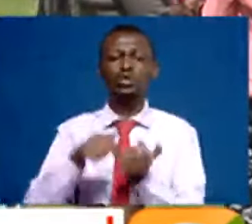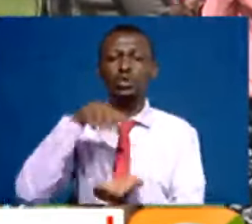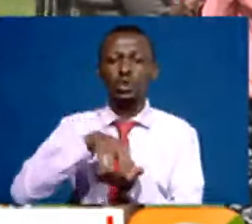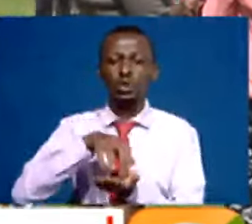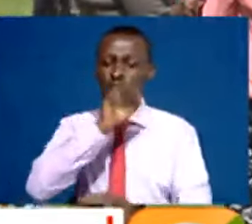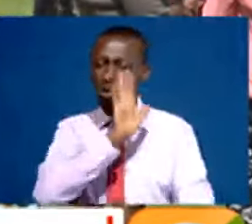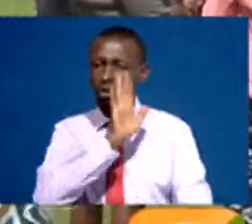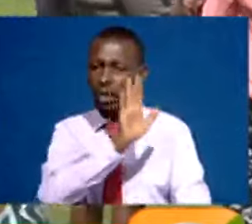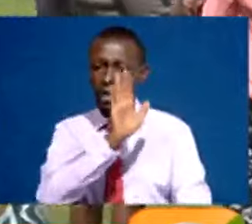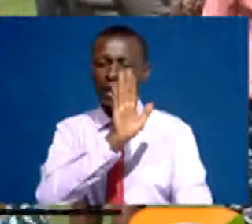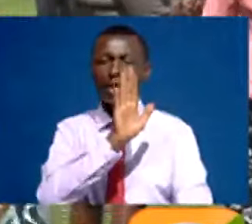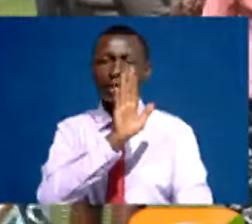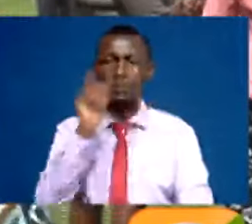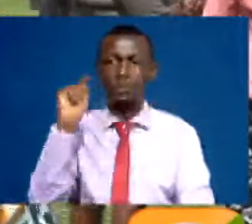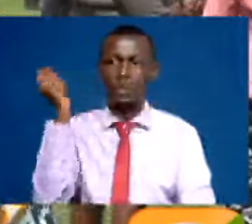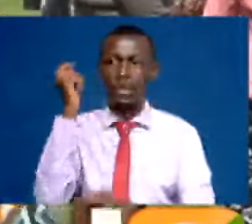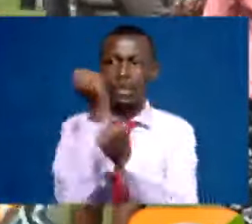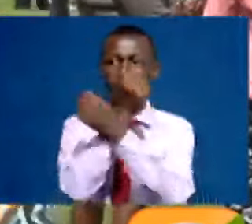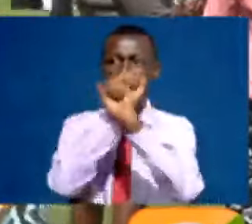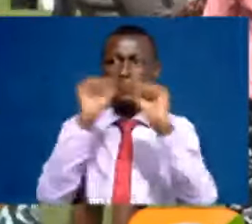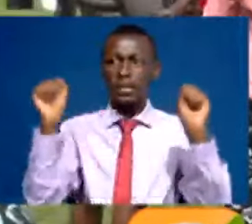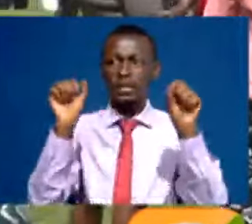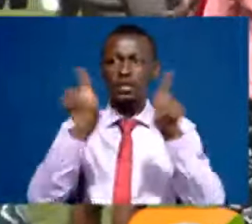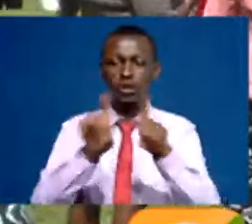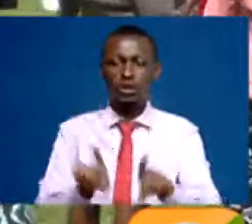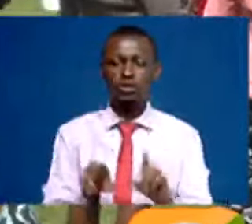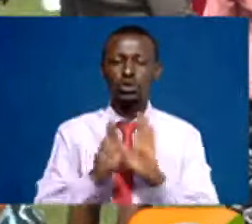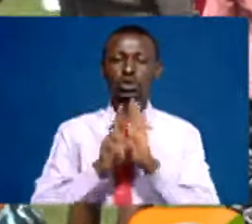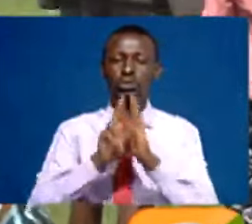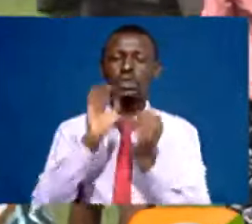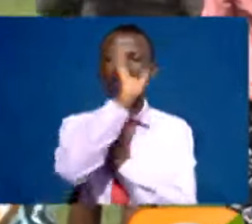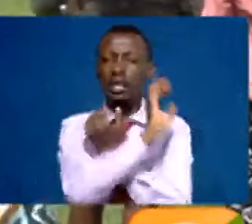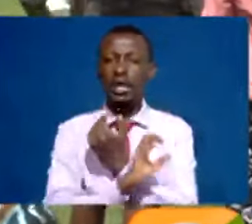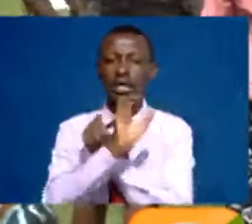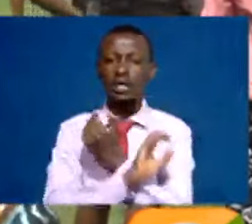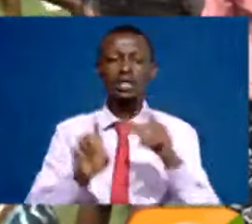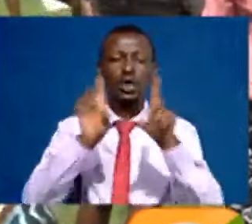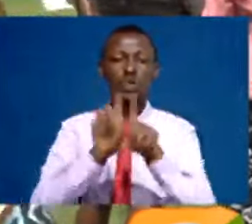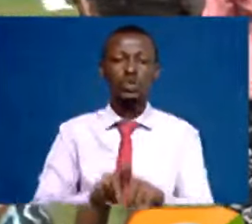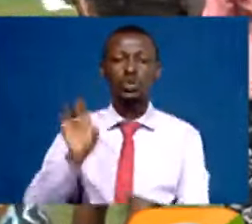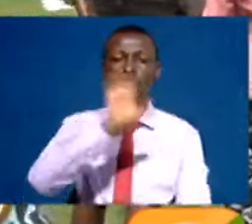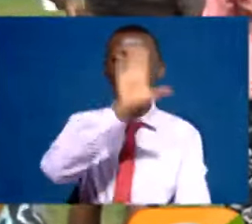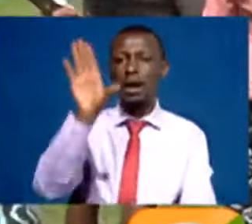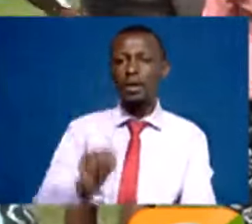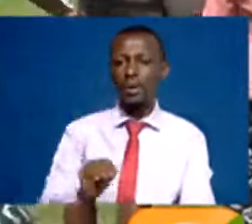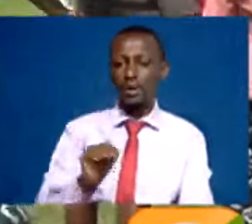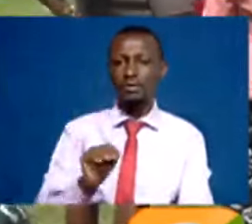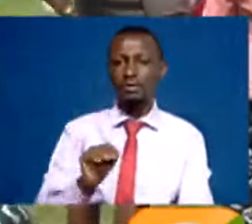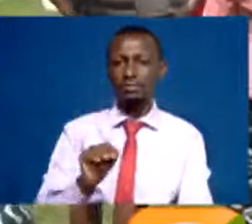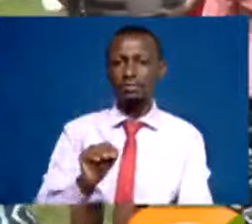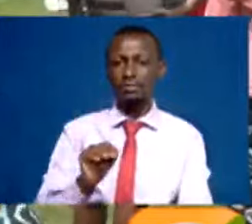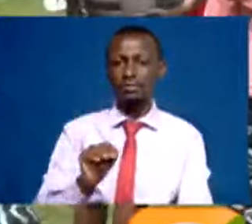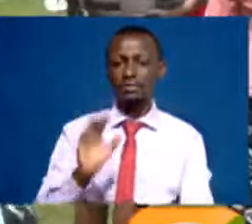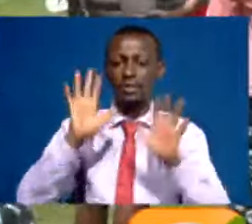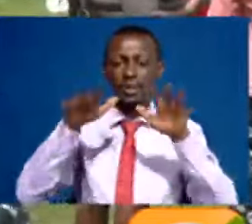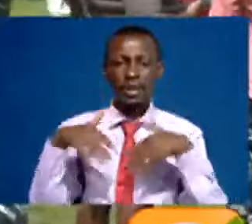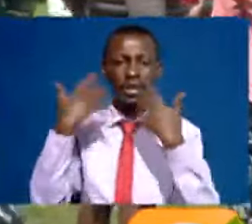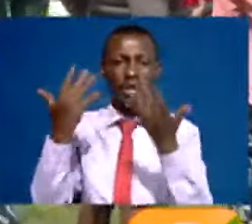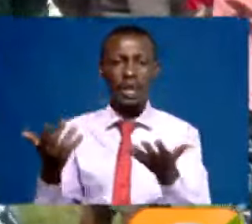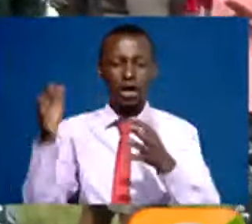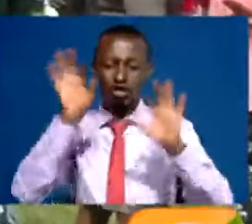as the president of Kenya and the representative of not just our country but the continent, and he was able to do that with a style that